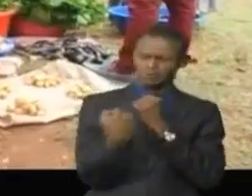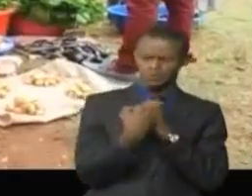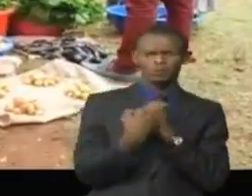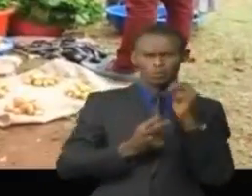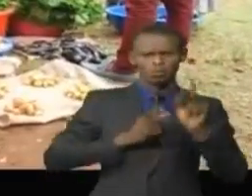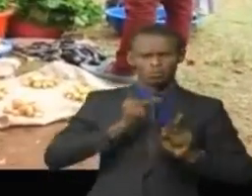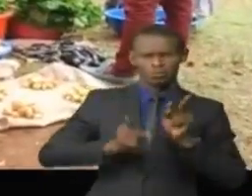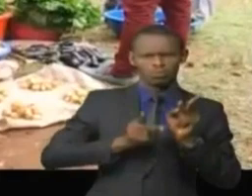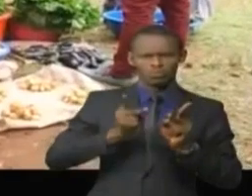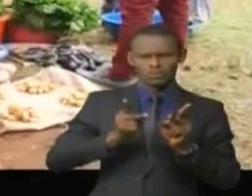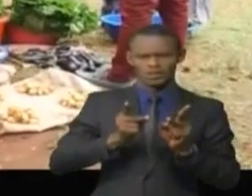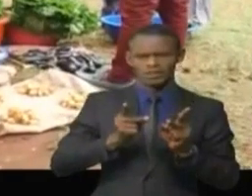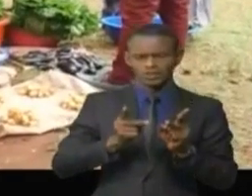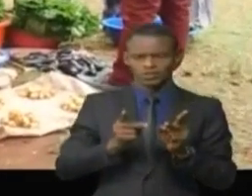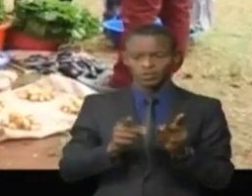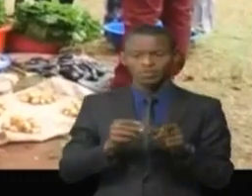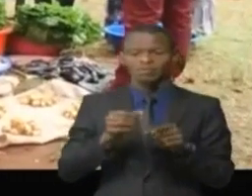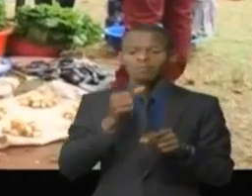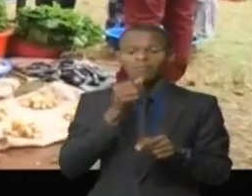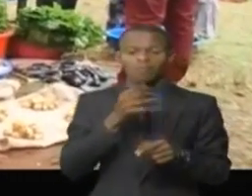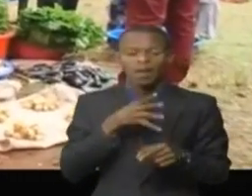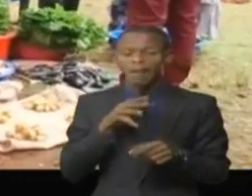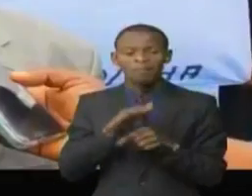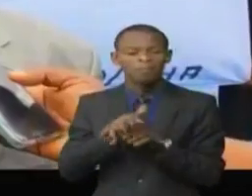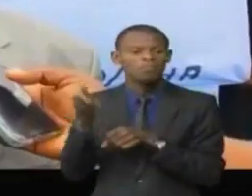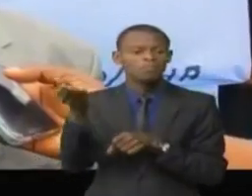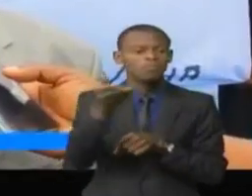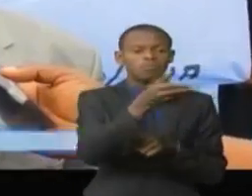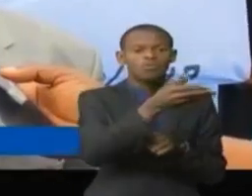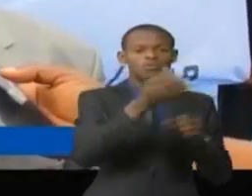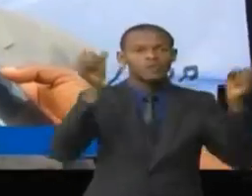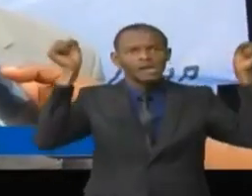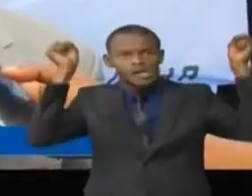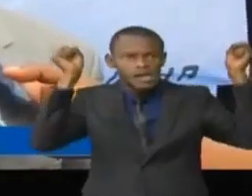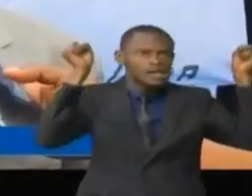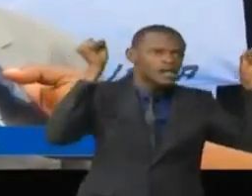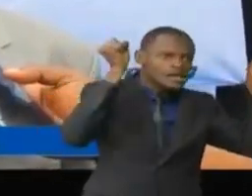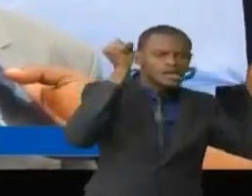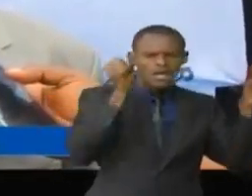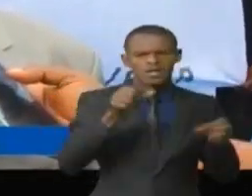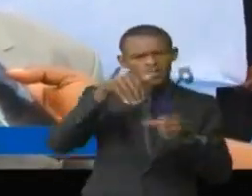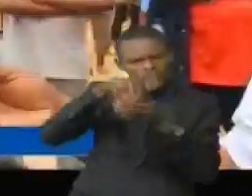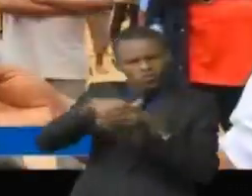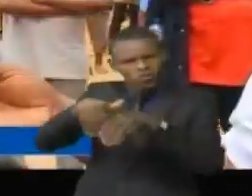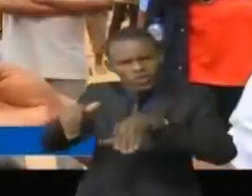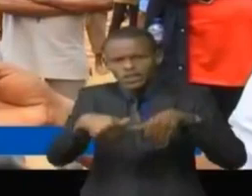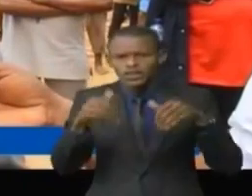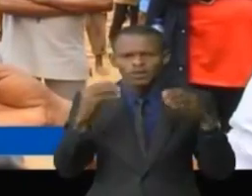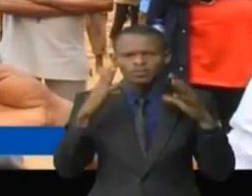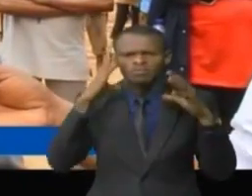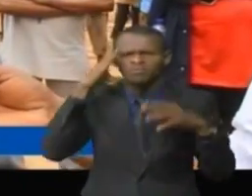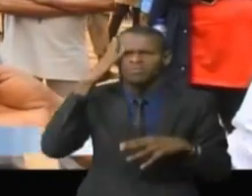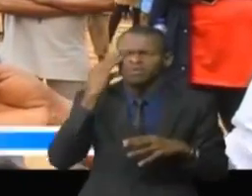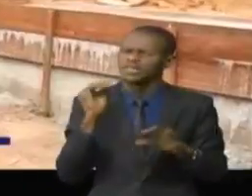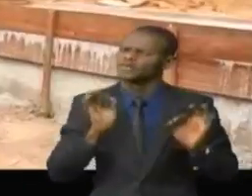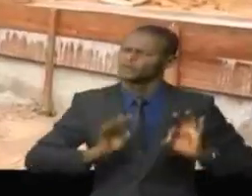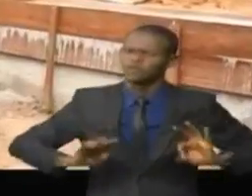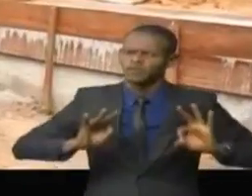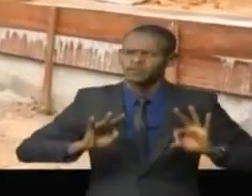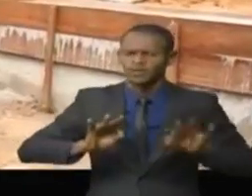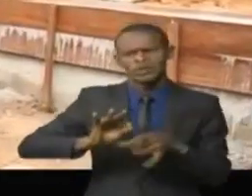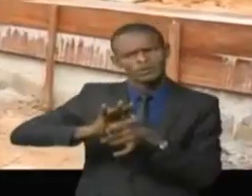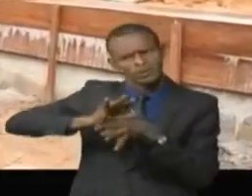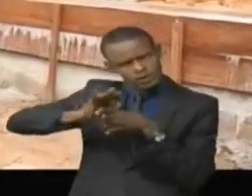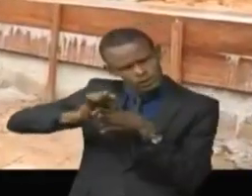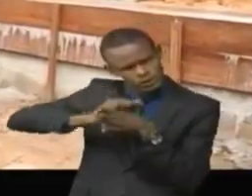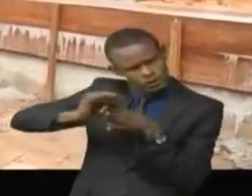les mamans, que ce soit maraîchères ou d'autres, pour faire les champs, savoir les techniques des champs. Et là, on est en train de